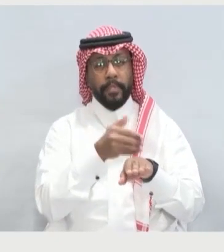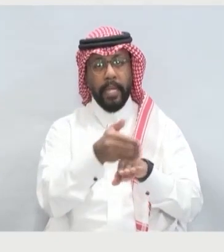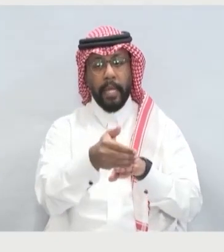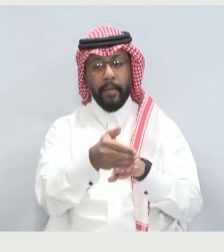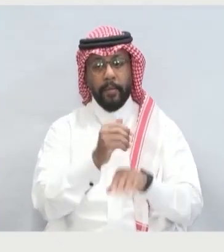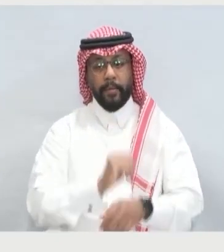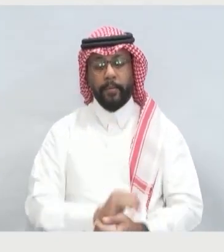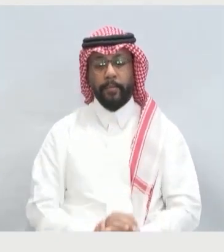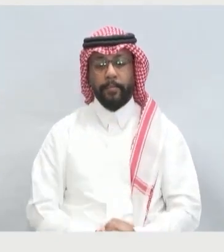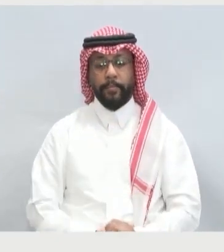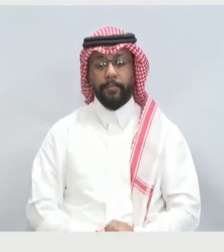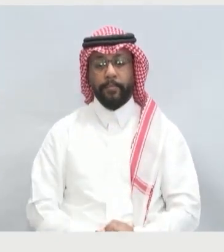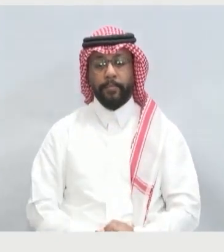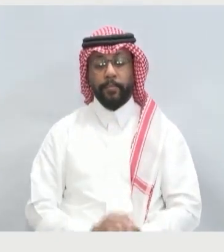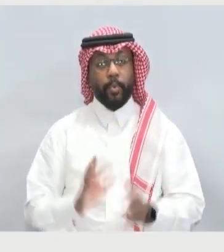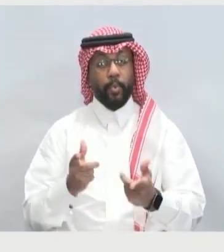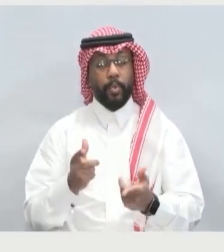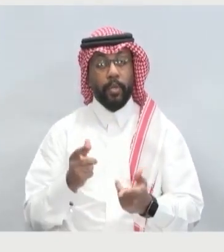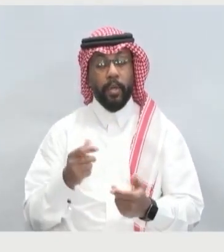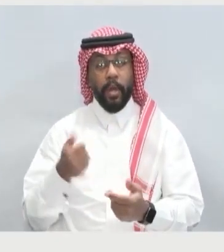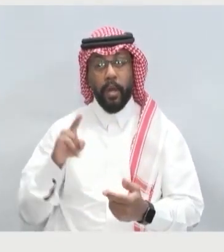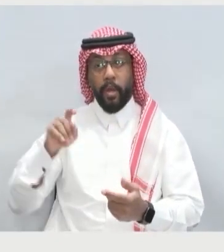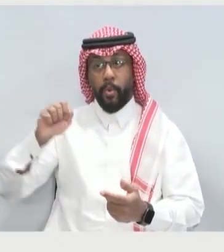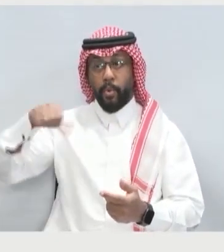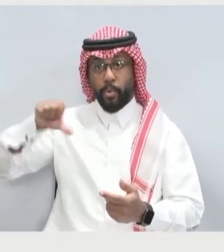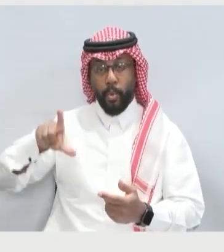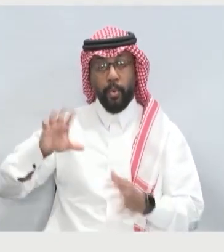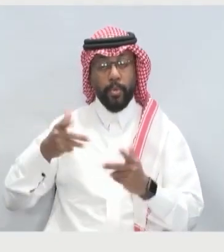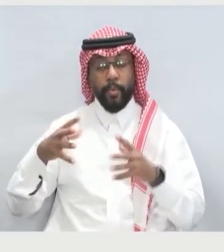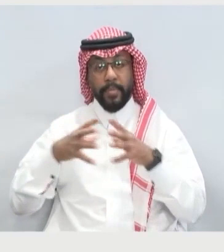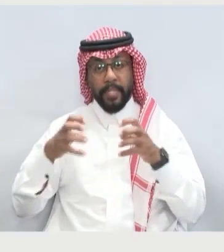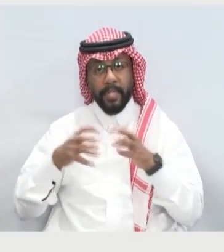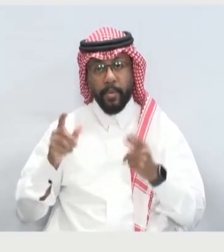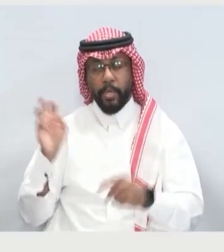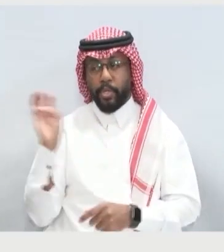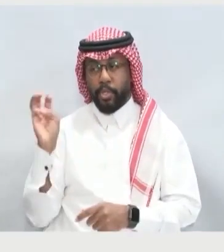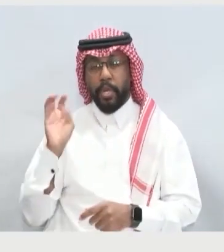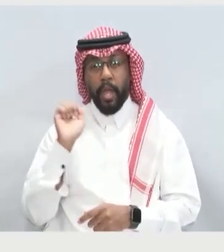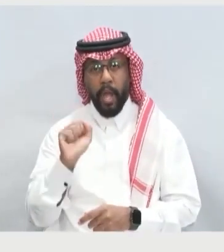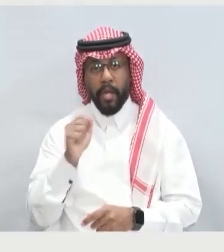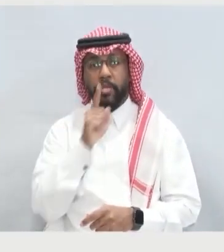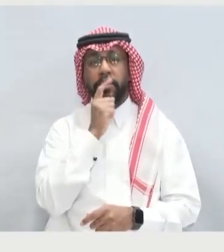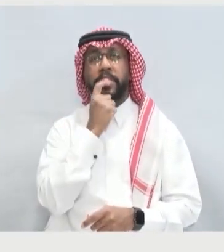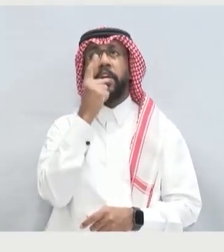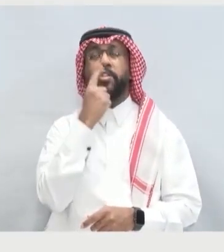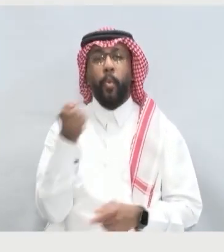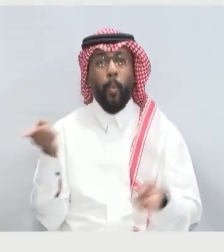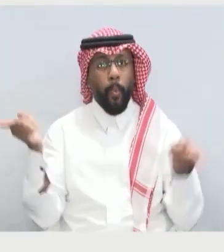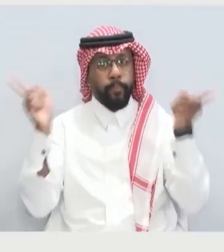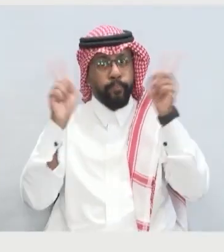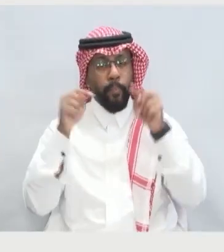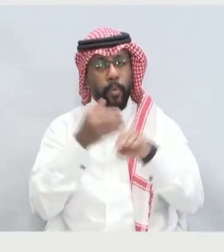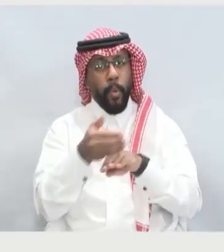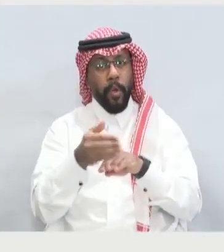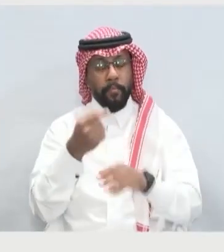الاجل تشمل الاصول طويله الاجل ممتلكات الشركه والم صانع والمعدات تستخدم لسنوات متعدده اذا حينما